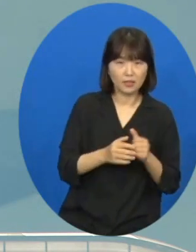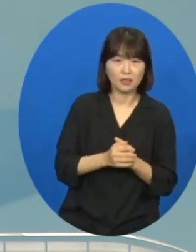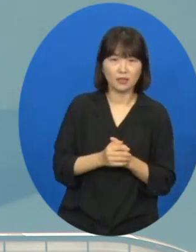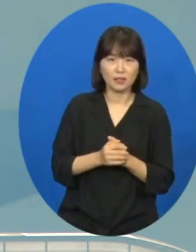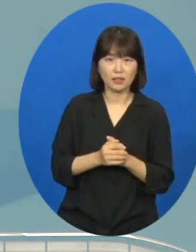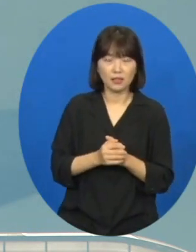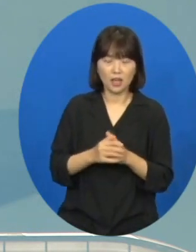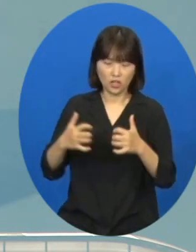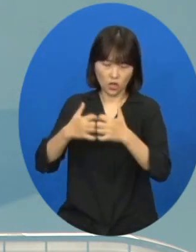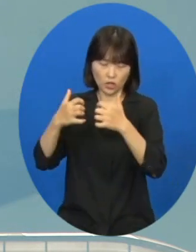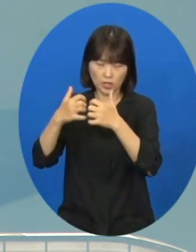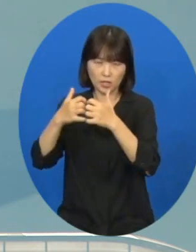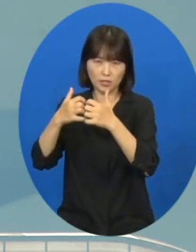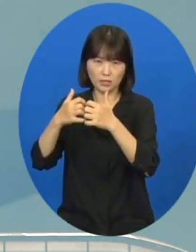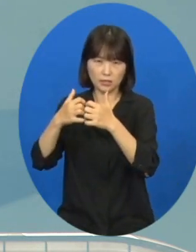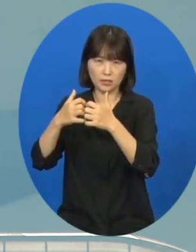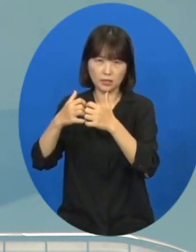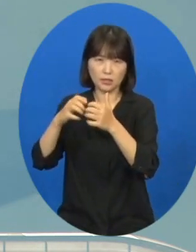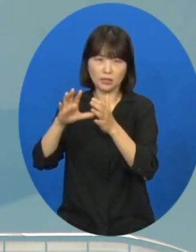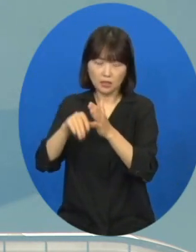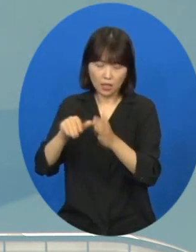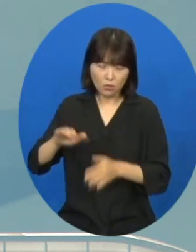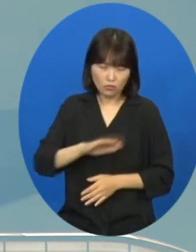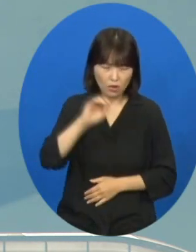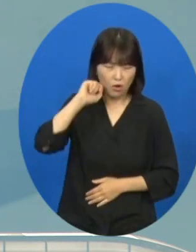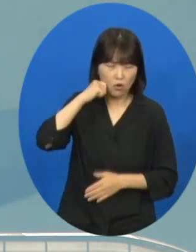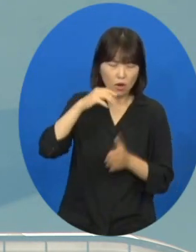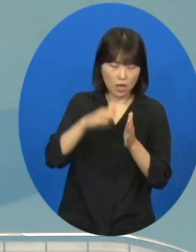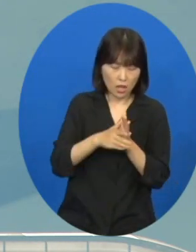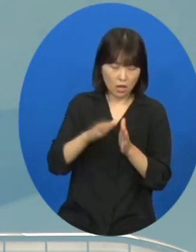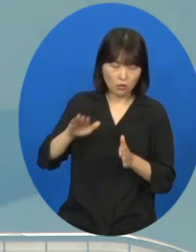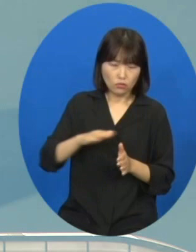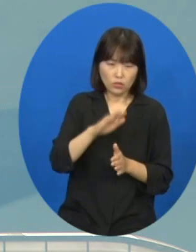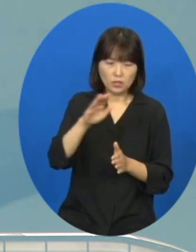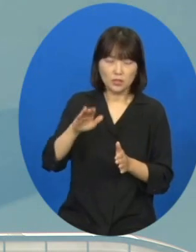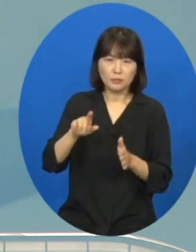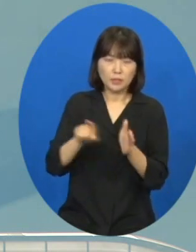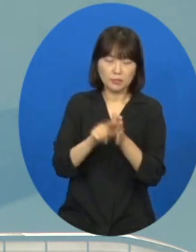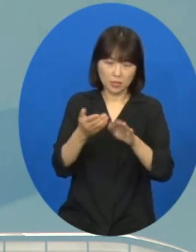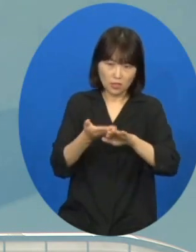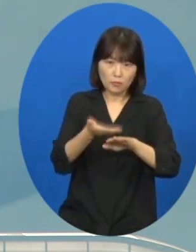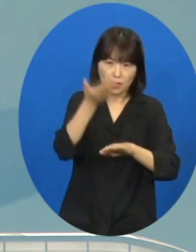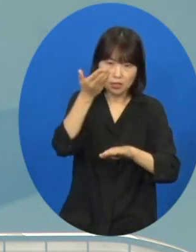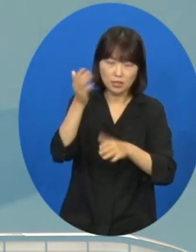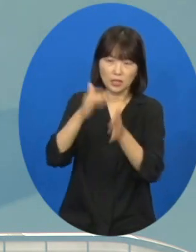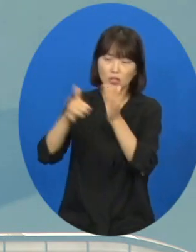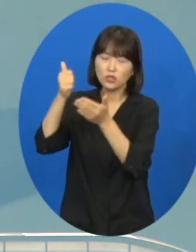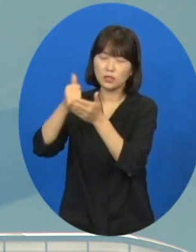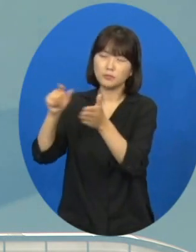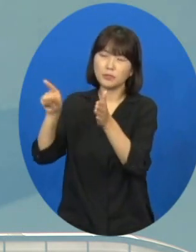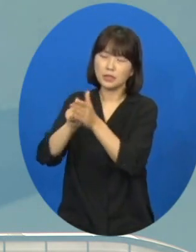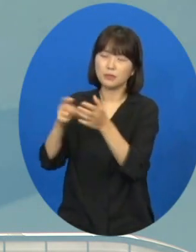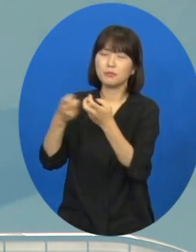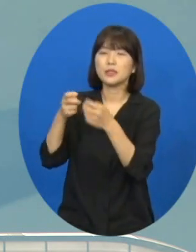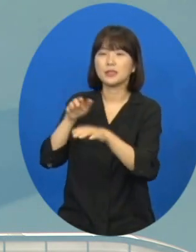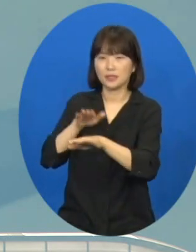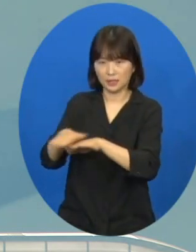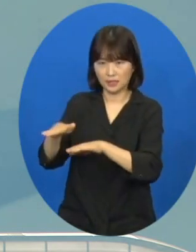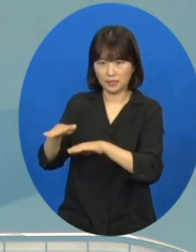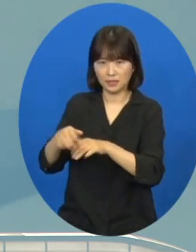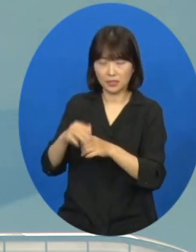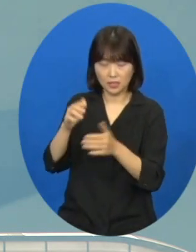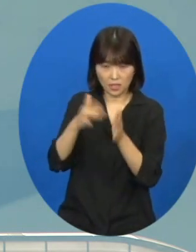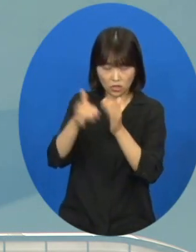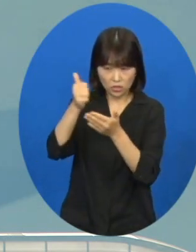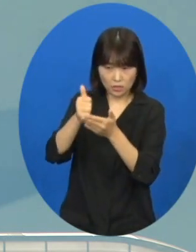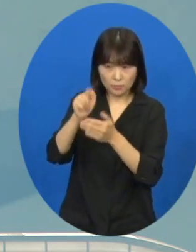전쟁 이후에 말할 수 없이 우리가 어려울 때 우리의 믿음의 선배들이 예수님을 믿었던 방식이에요. 예수님 한